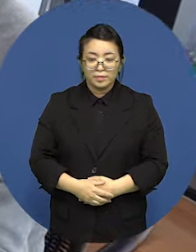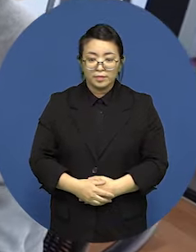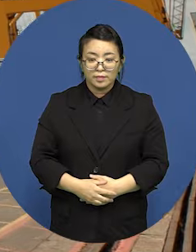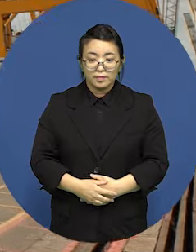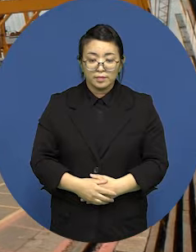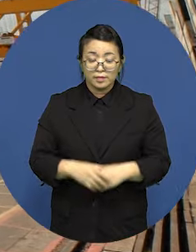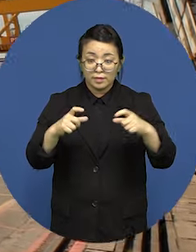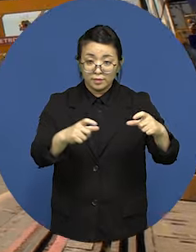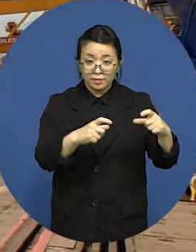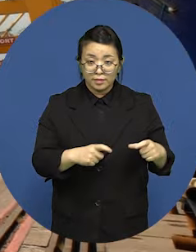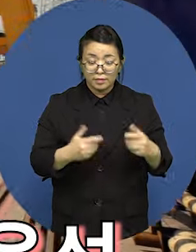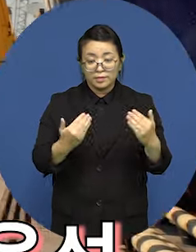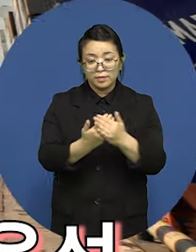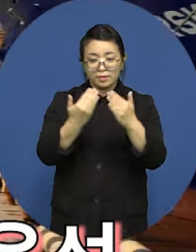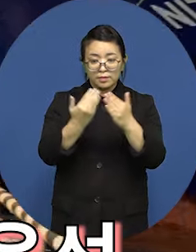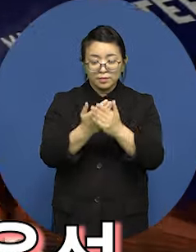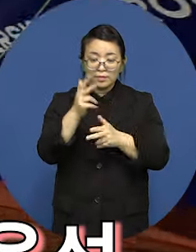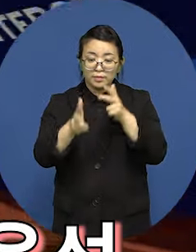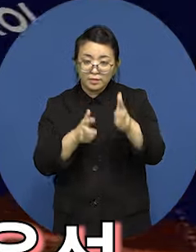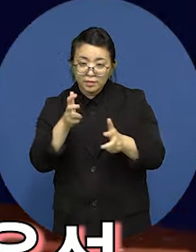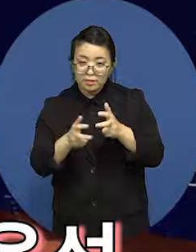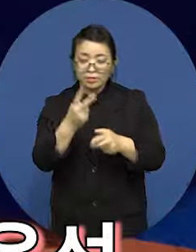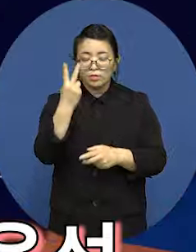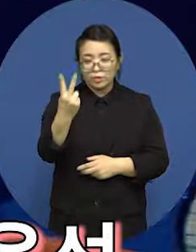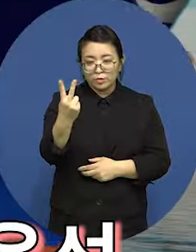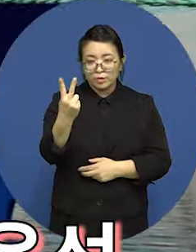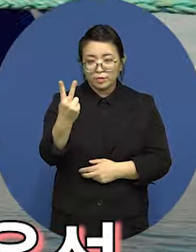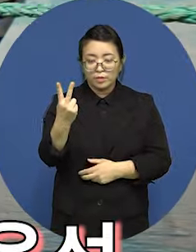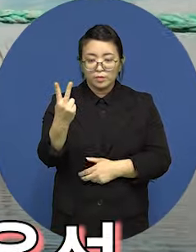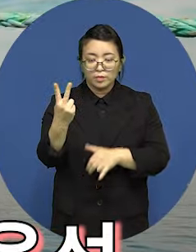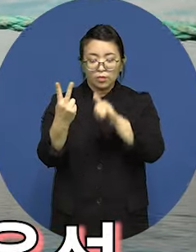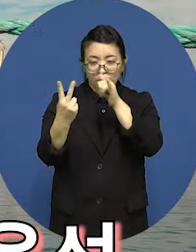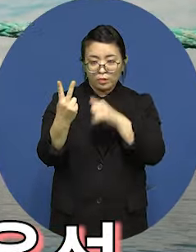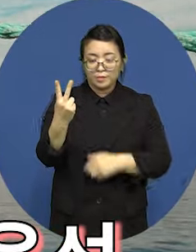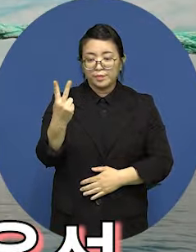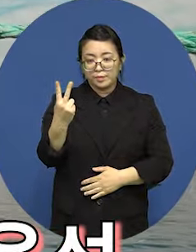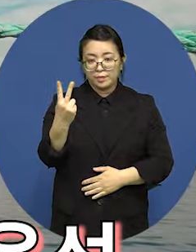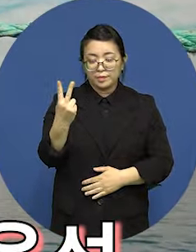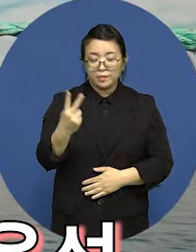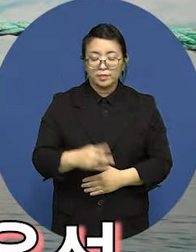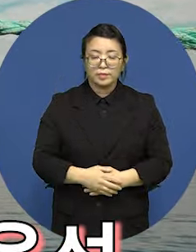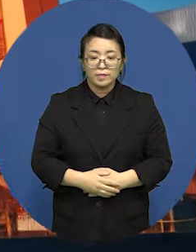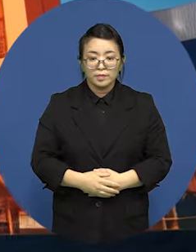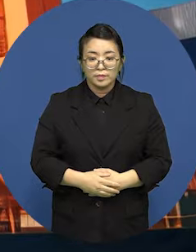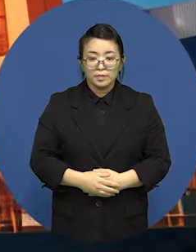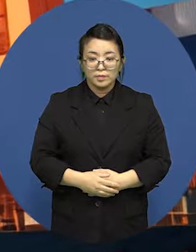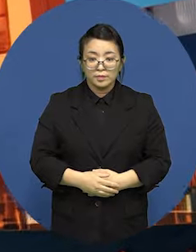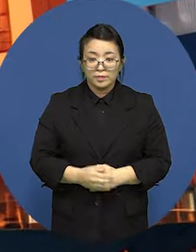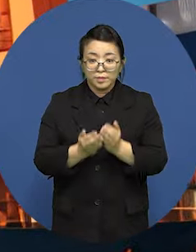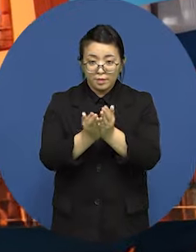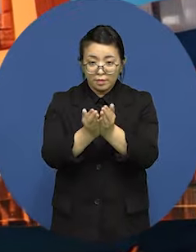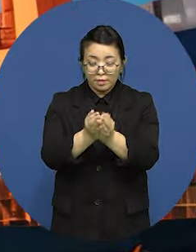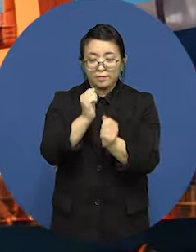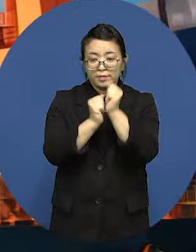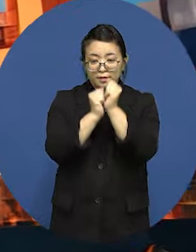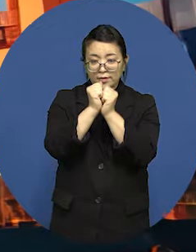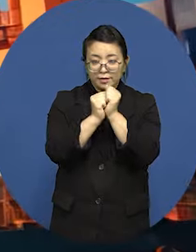고도화와 신성장 산업 육성은 더욱 빛나는 성과를 거두고 있는데요. 중대형 선박 하이브리드 추진